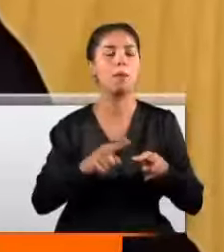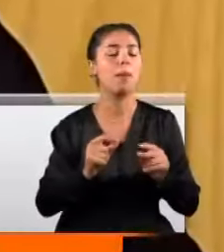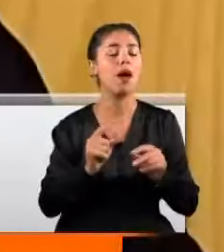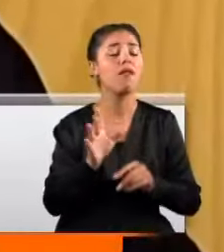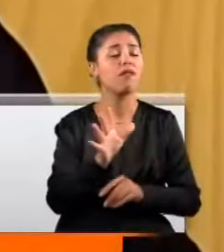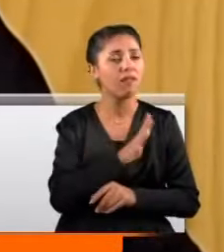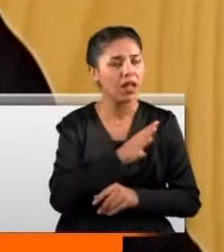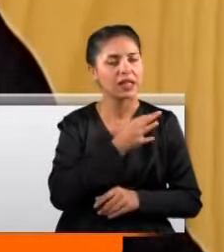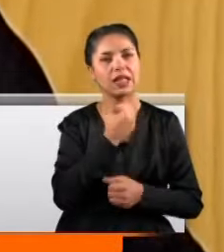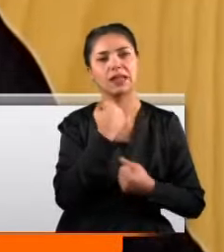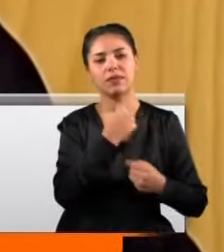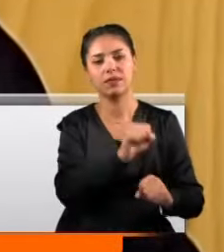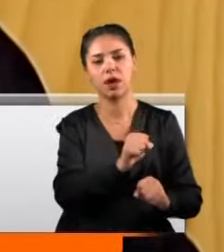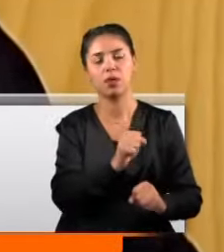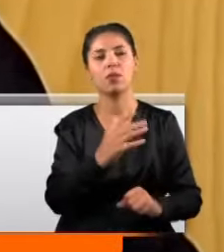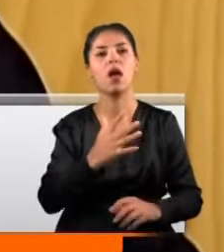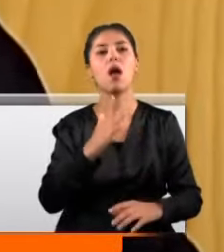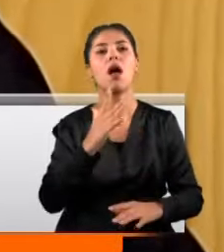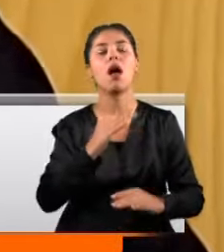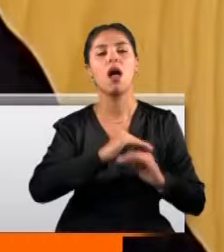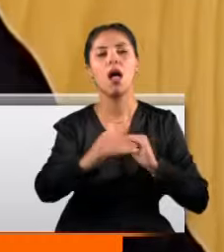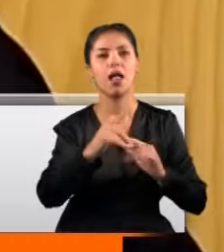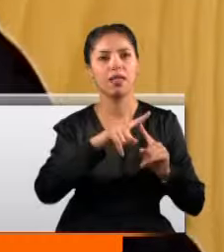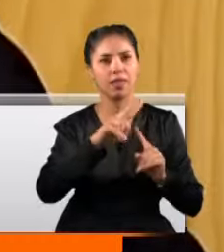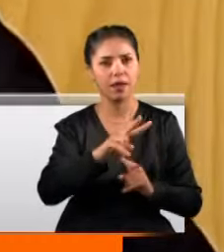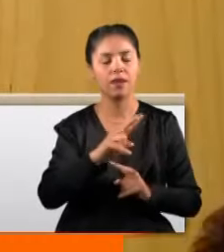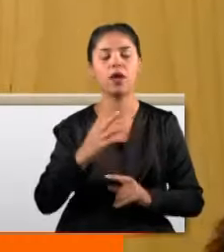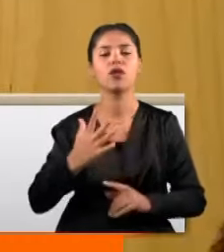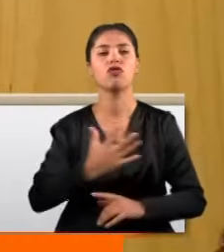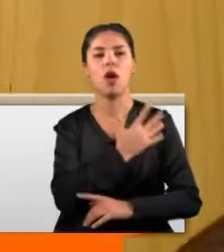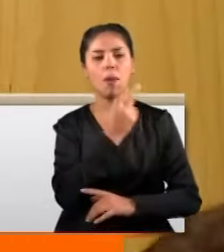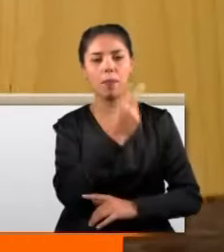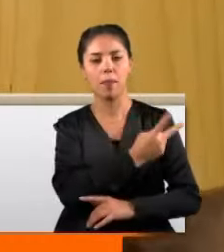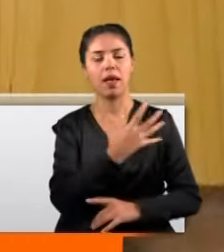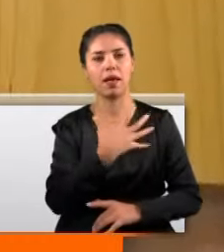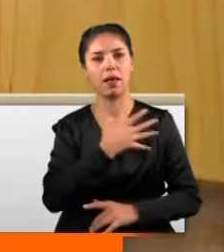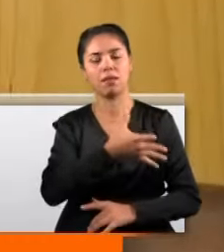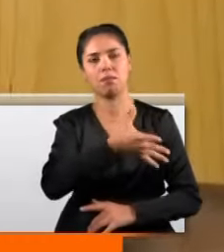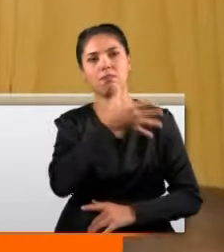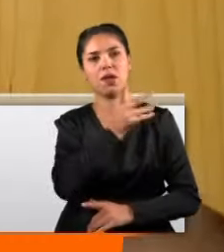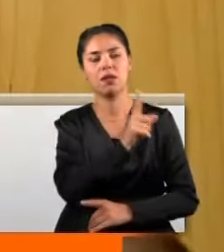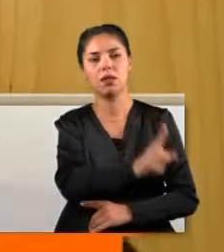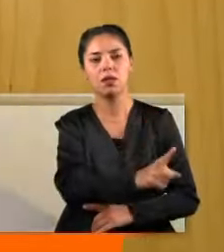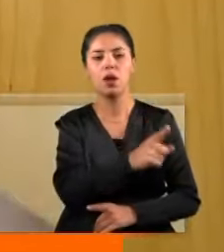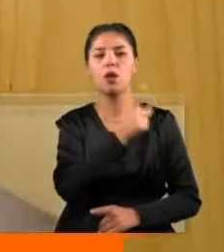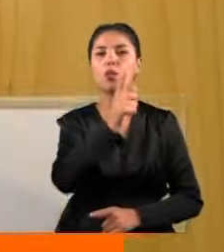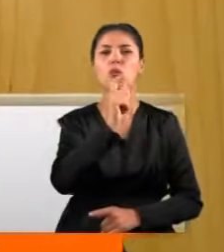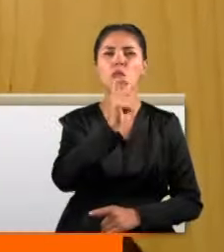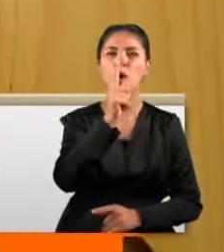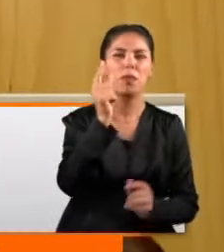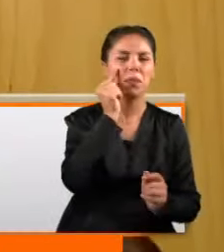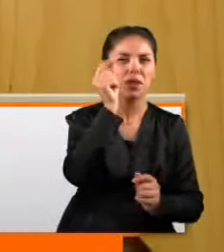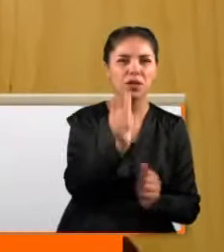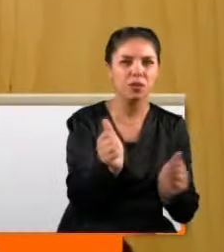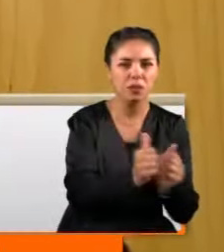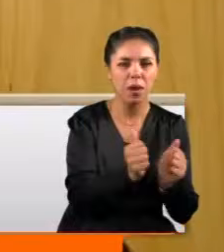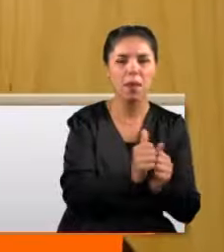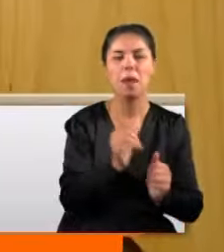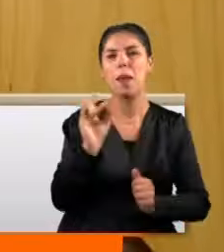Halk TV ve Cumhuriyet Halk Partisi, ayağınızı denk alın. Dört soytarı muhabirle Milliyetçi